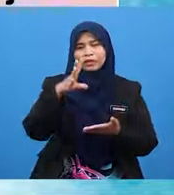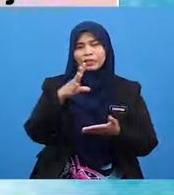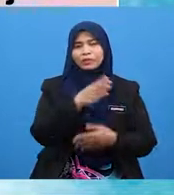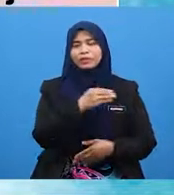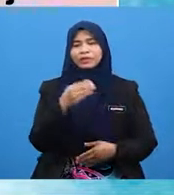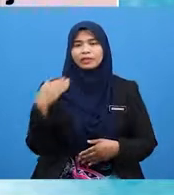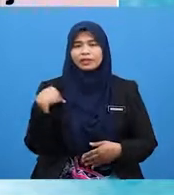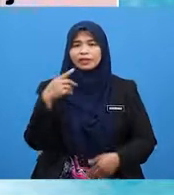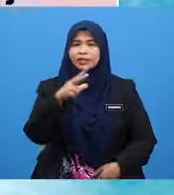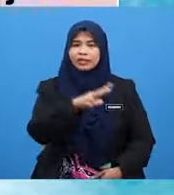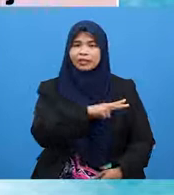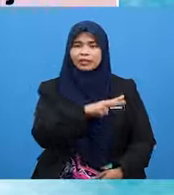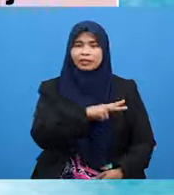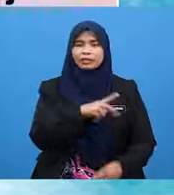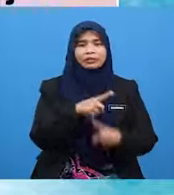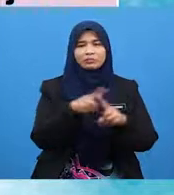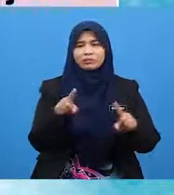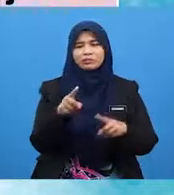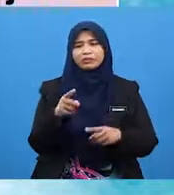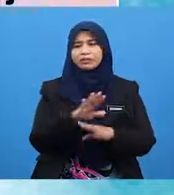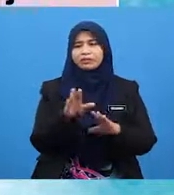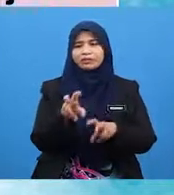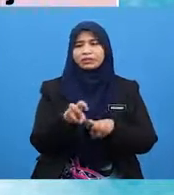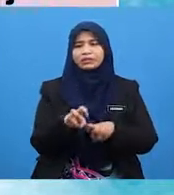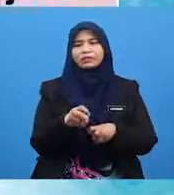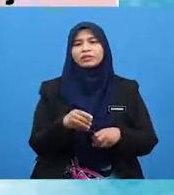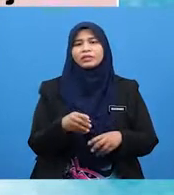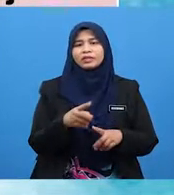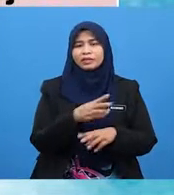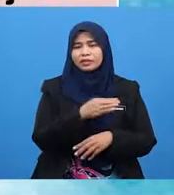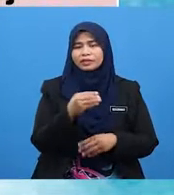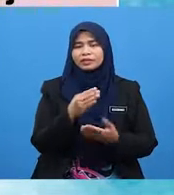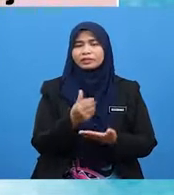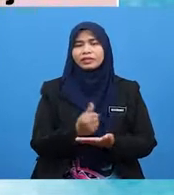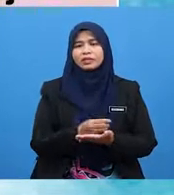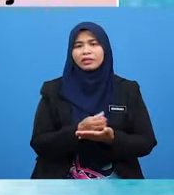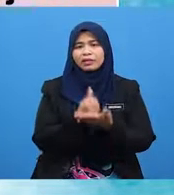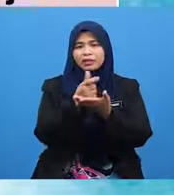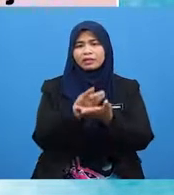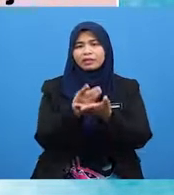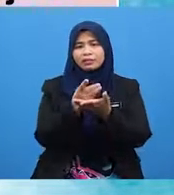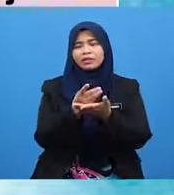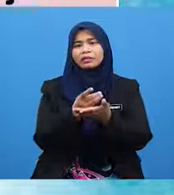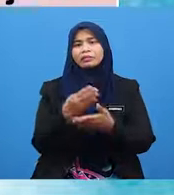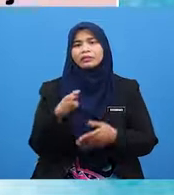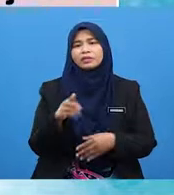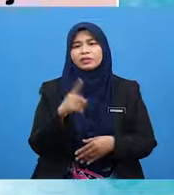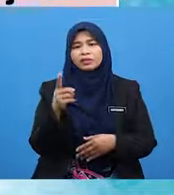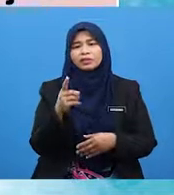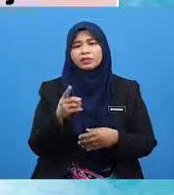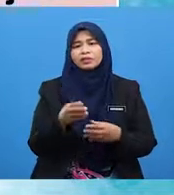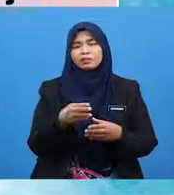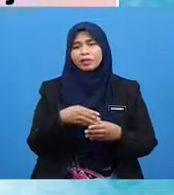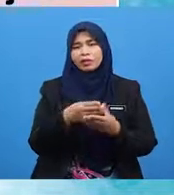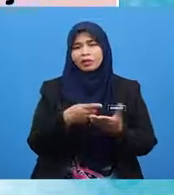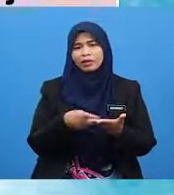berharta, namun beliau tidak kedekut, malah sangat dermawan. Beliau pernah melunaskan hutang Ibrahim